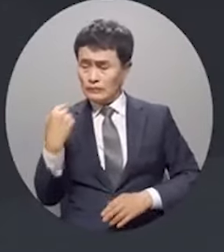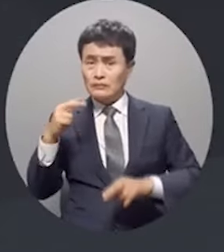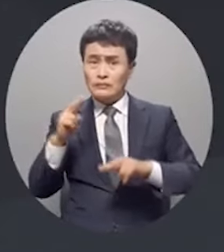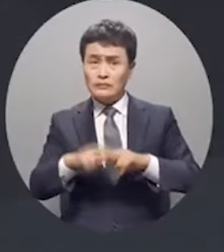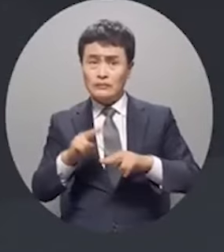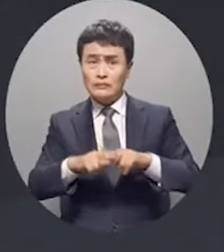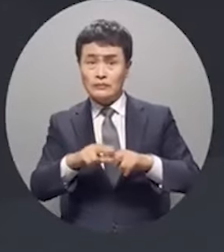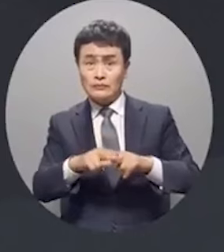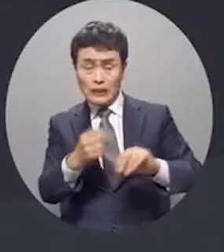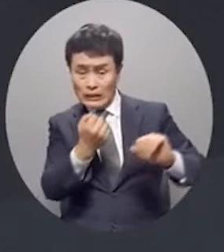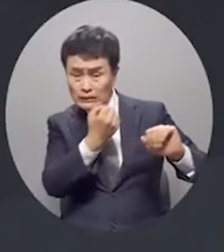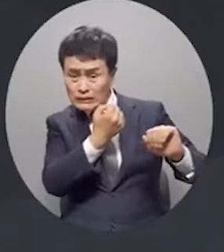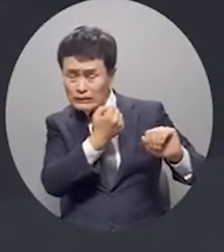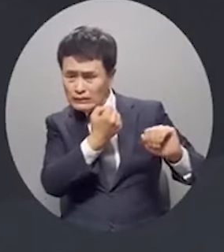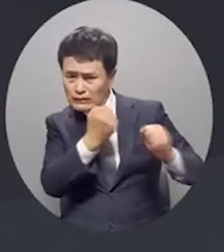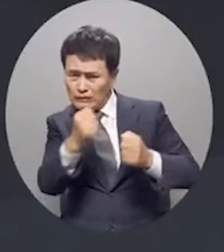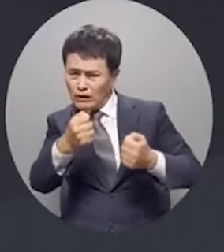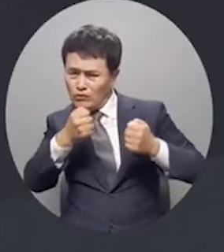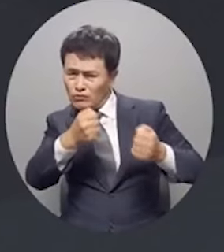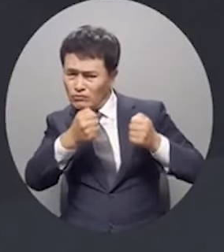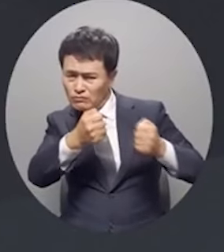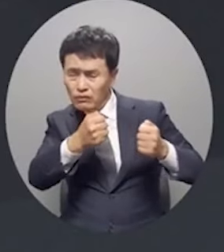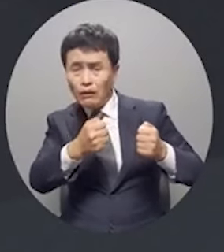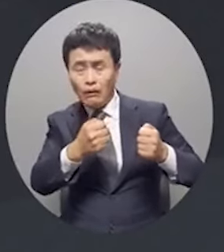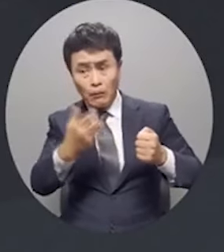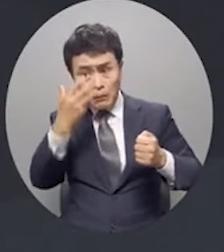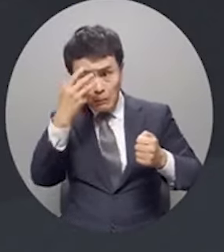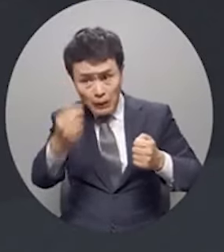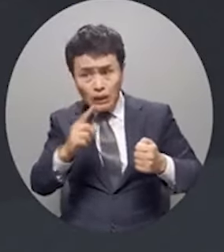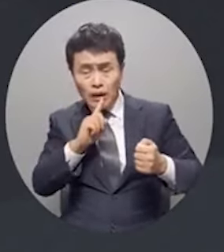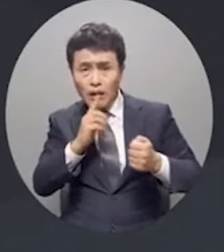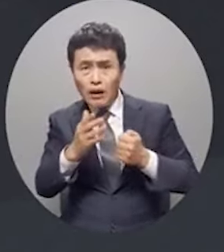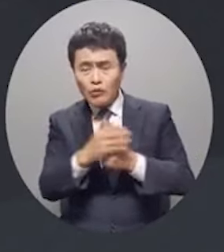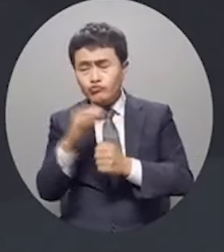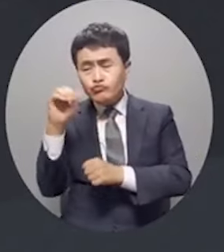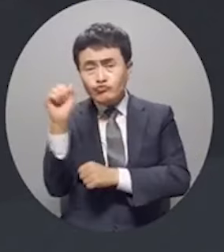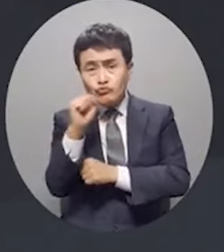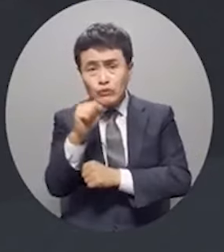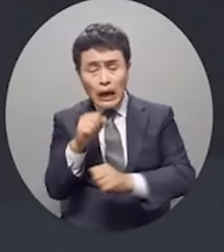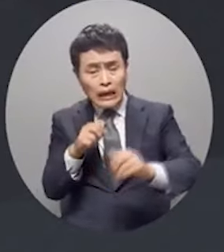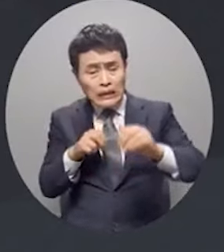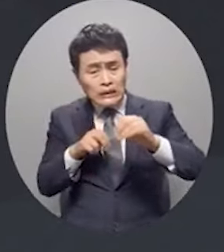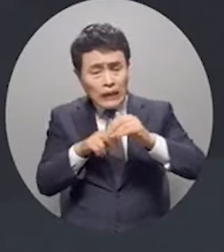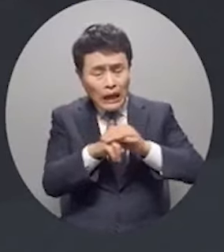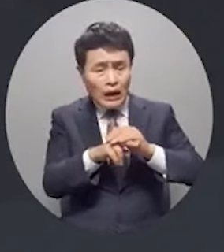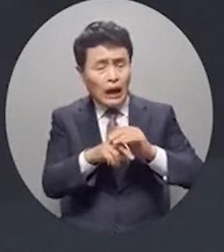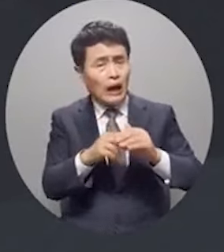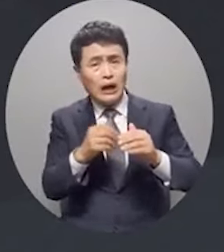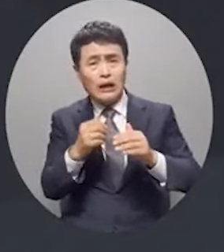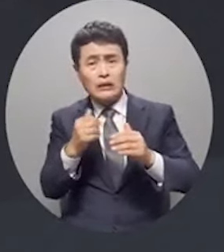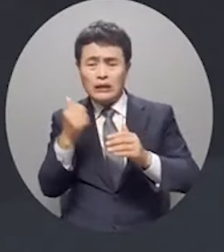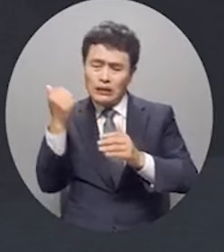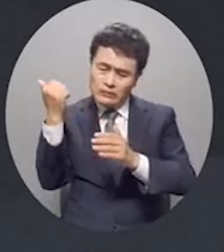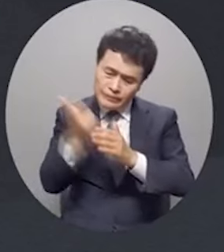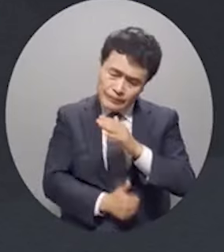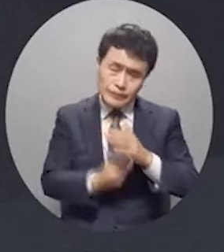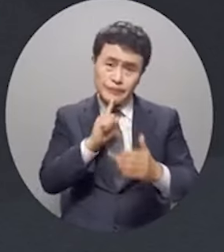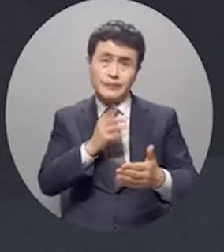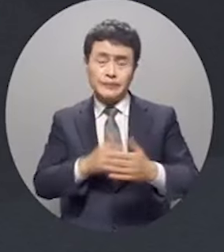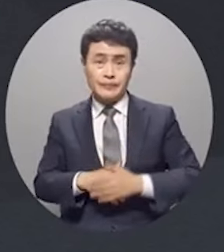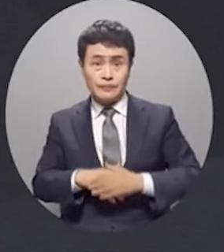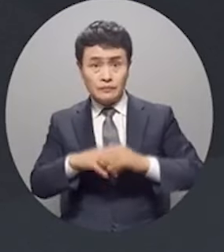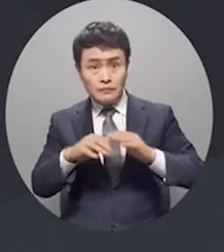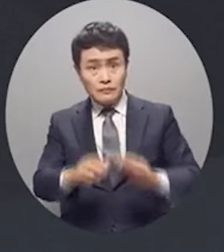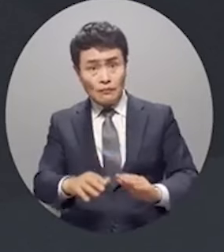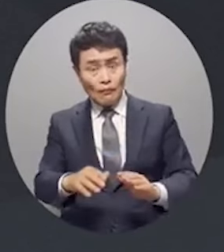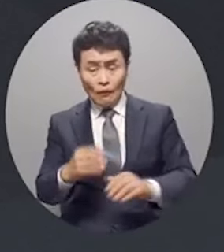문이 탈출하려는 듯 흔들렸다는 목격자 진술을 토대로 운전자가 탈출을 시도하다 실패한 걸로 보고 있습니다.